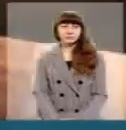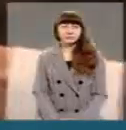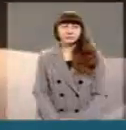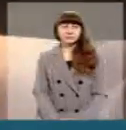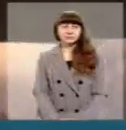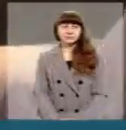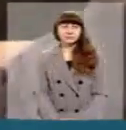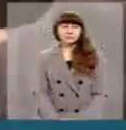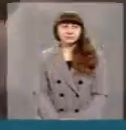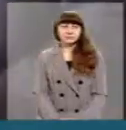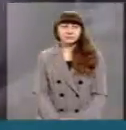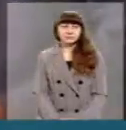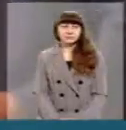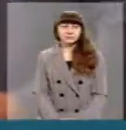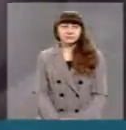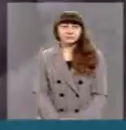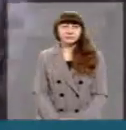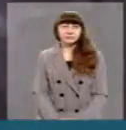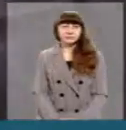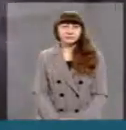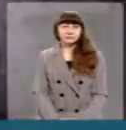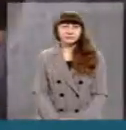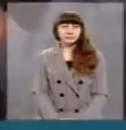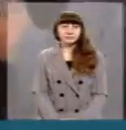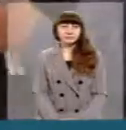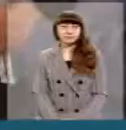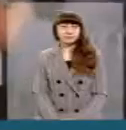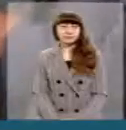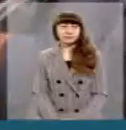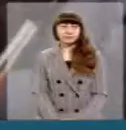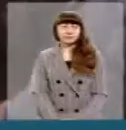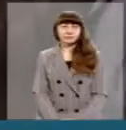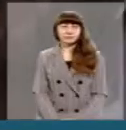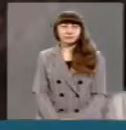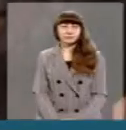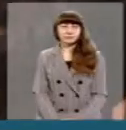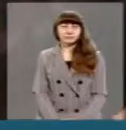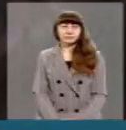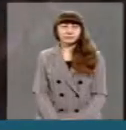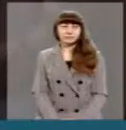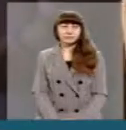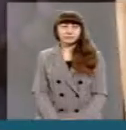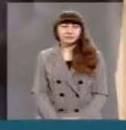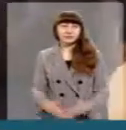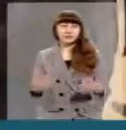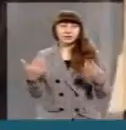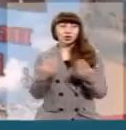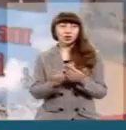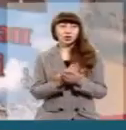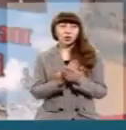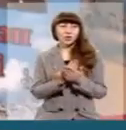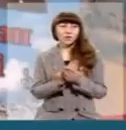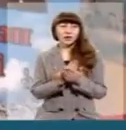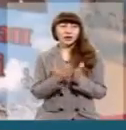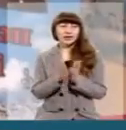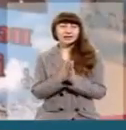Жүректі ән тербейді, жаңа жинақ 55 жыл сахнада жүрген сазгер 80-ге жуық ән жазды. Соның таңдаулары осы кітапқа топтастырылған. Торғайда